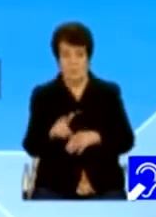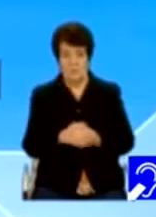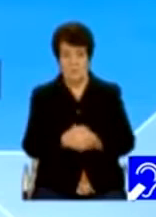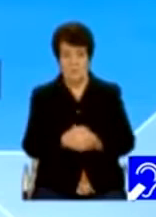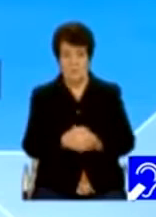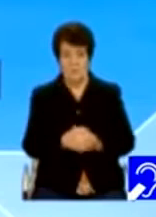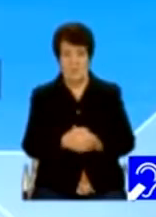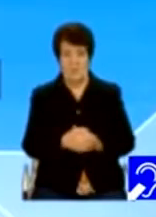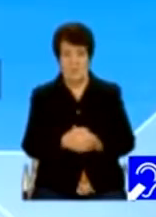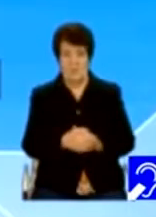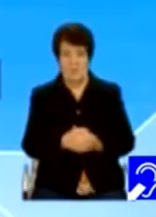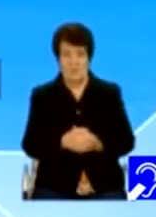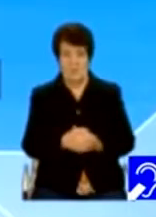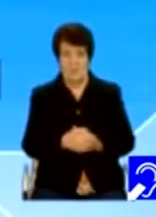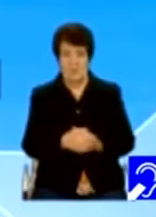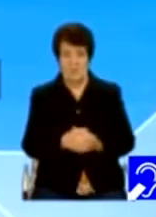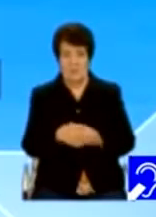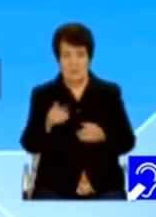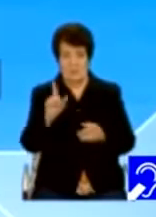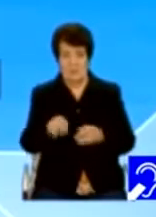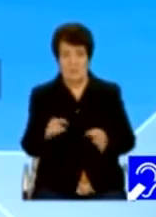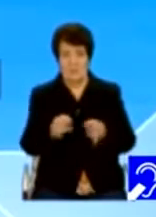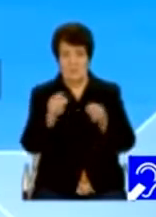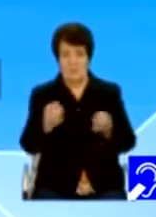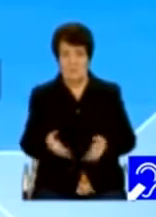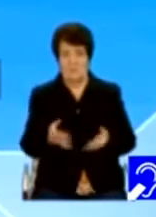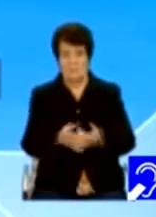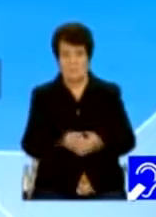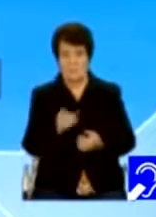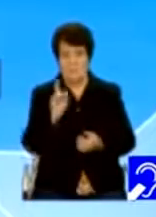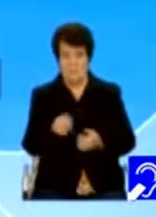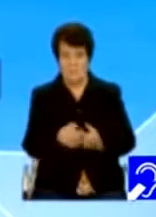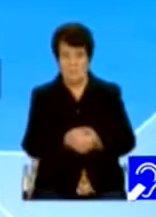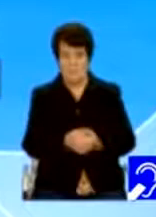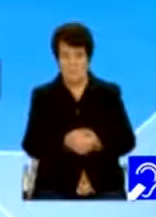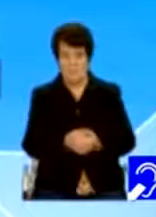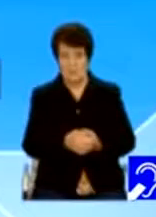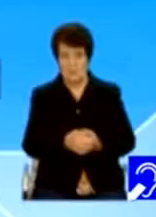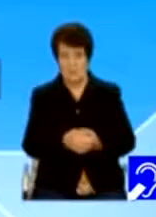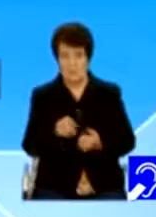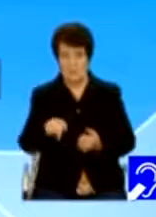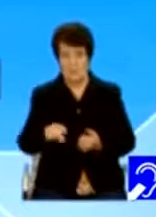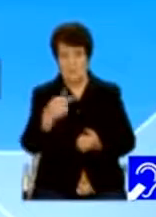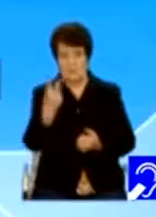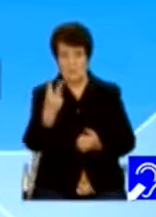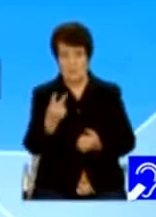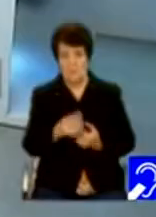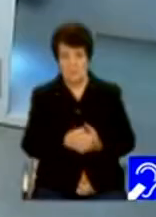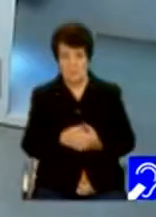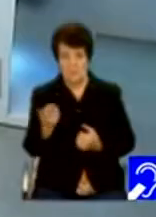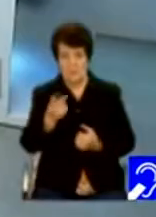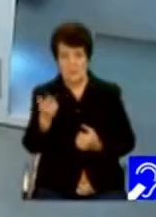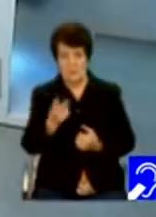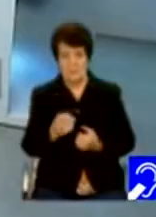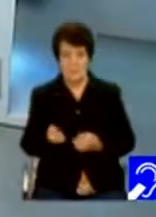Washington. De ce, foarte simplu. De ce nu Rusia? Pentru Rusia sunt, iată, aici am doi. Ambii trag